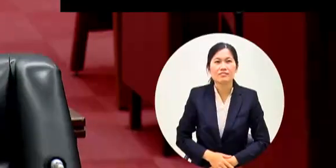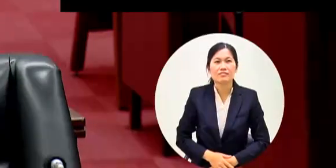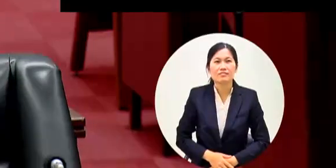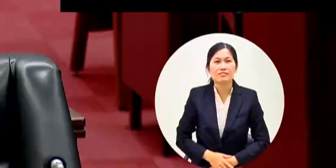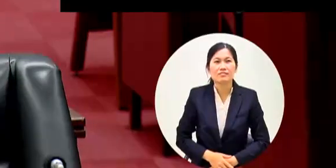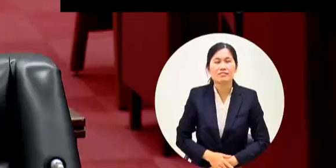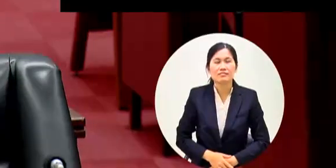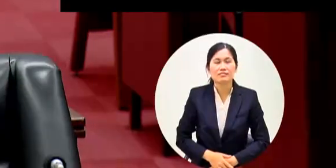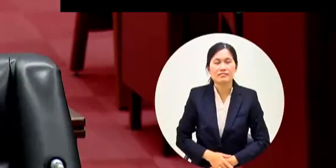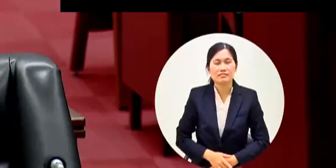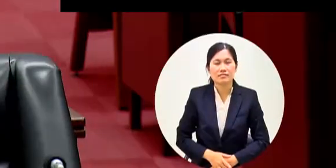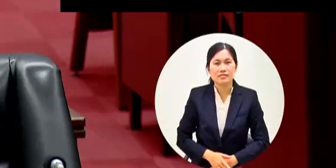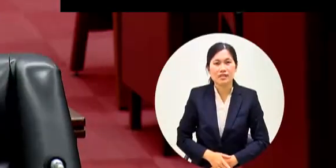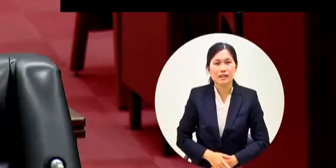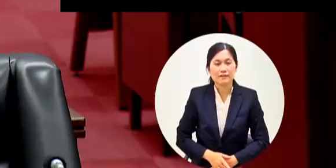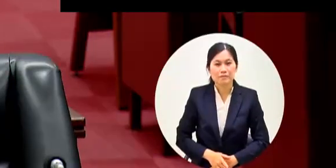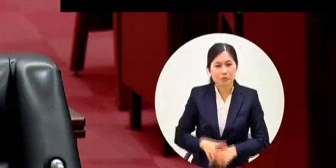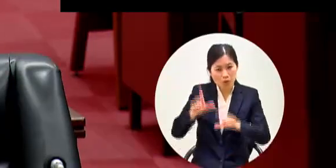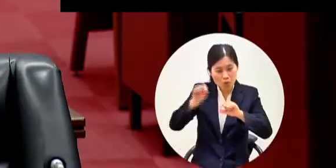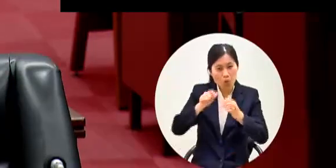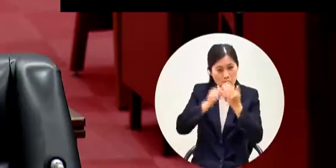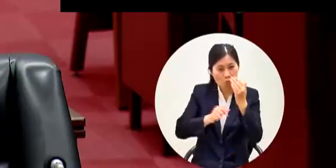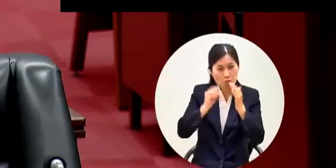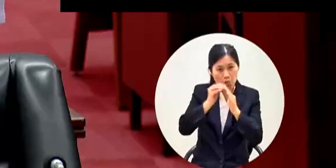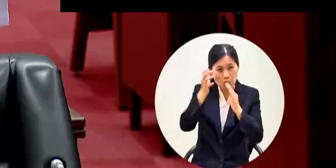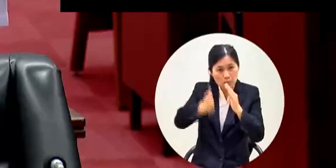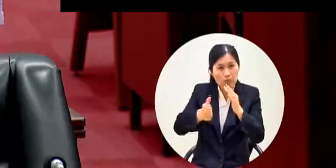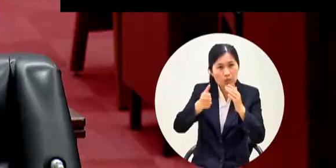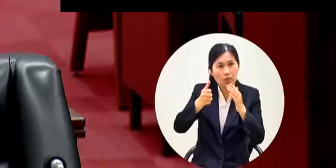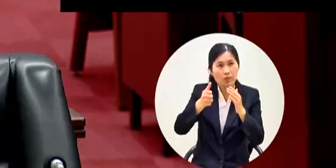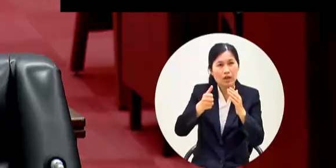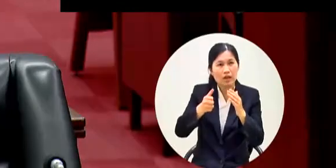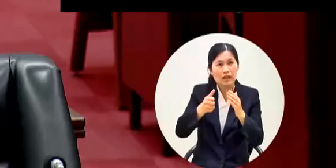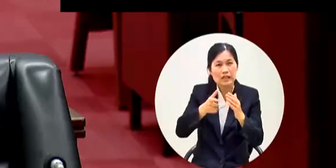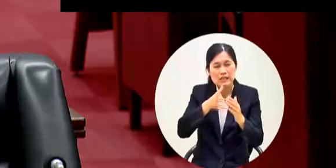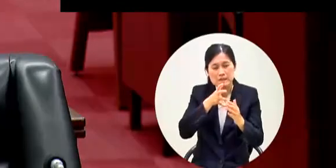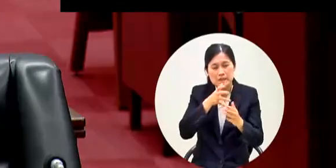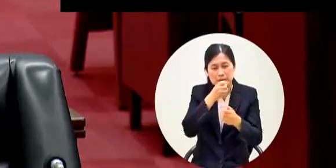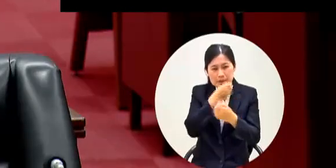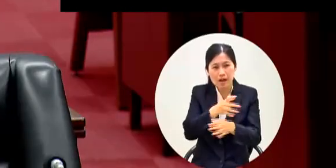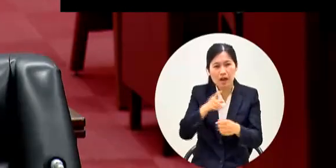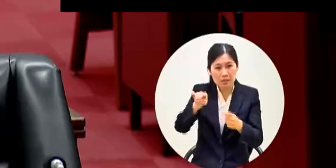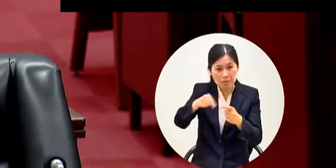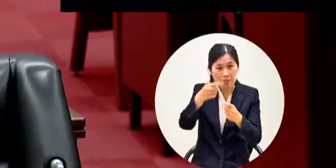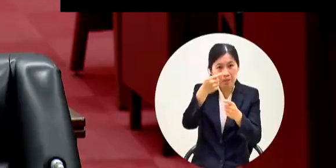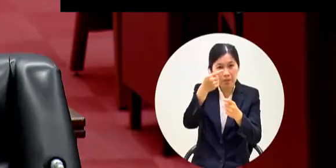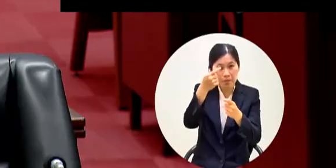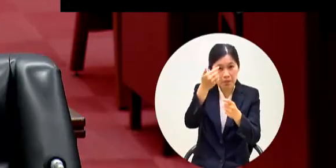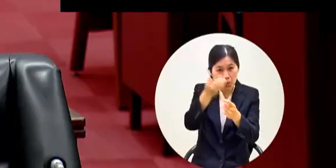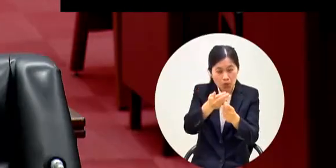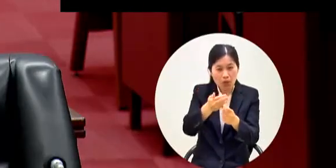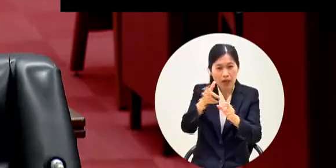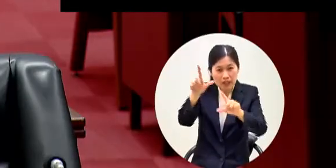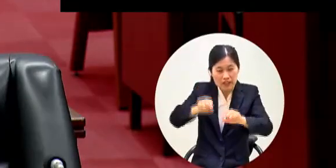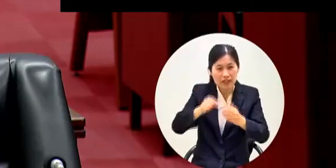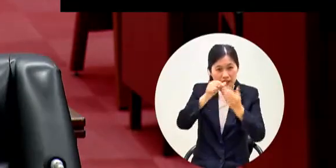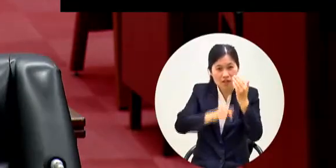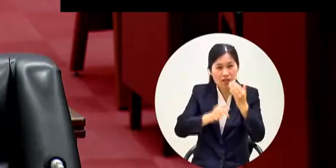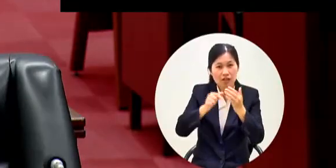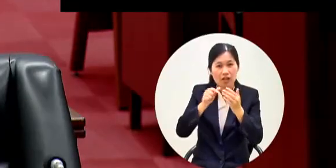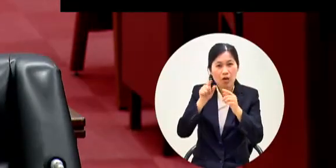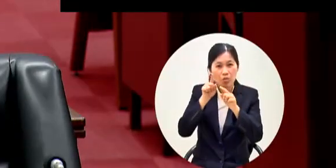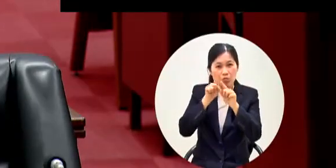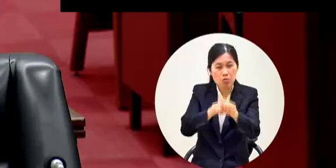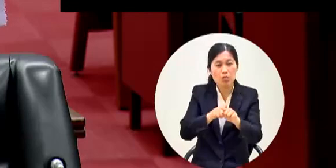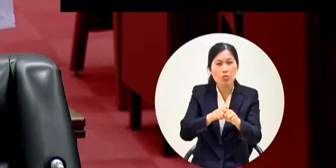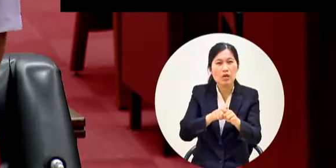财务环境，财务环境。 说啊，再三分钟啊，没关系。 谢谢，哇，议长，你果然